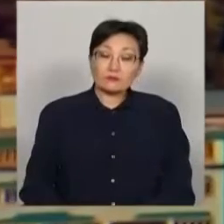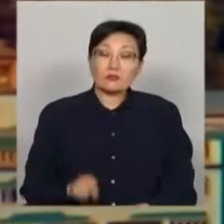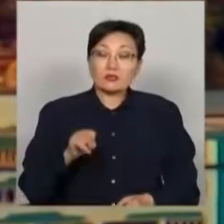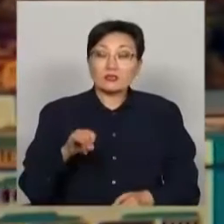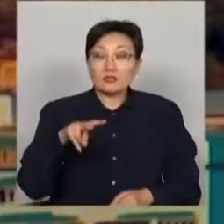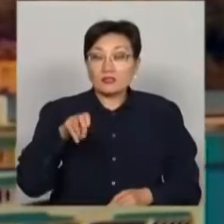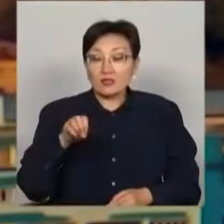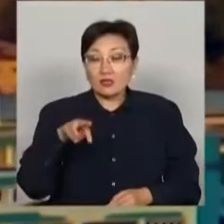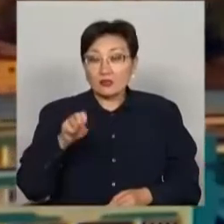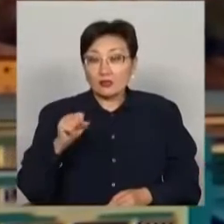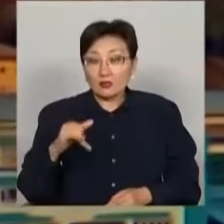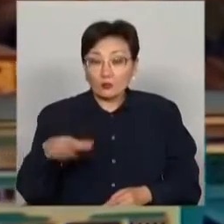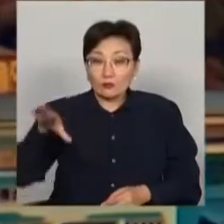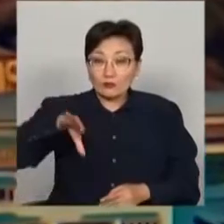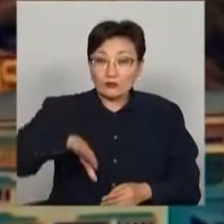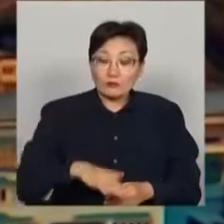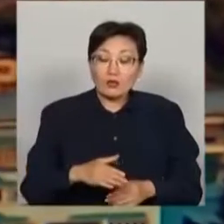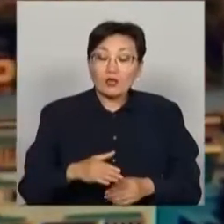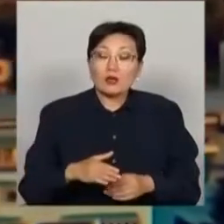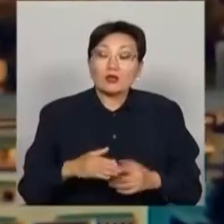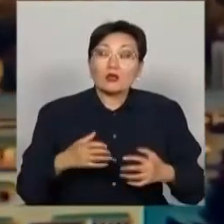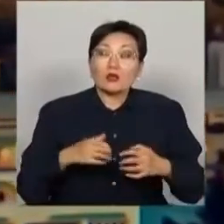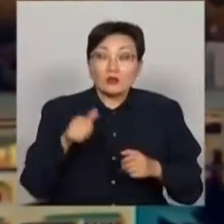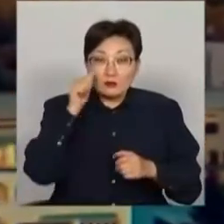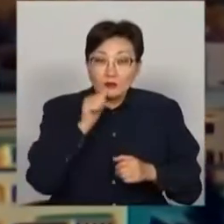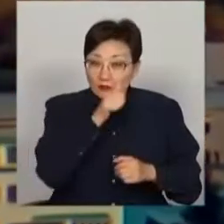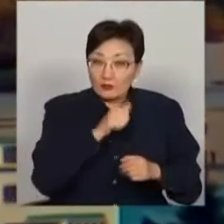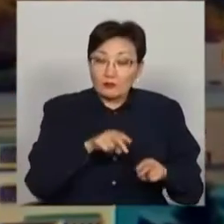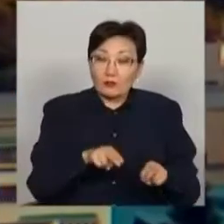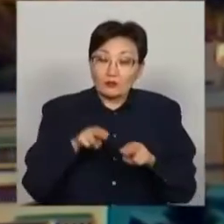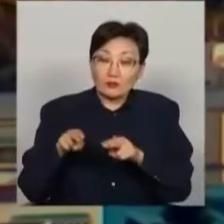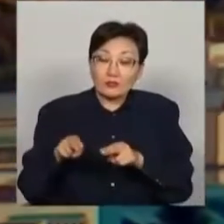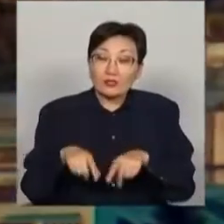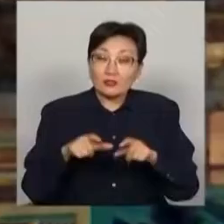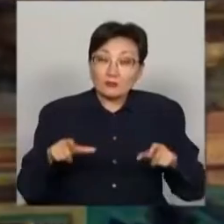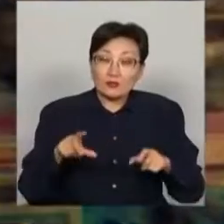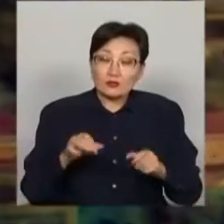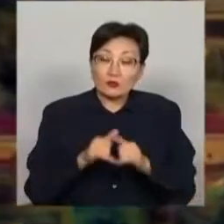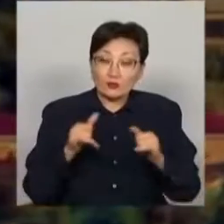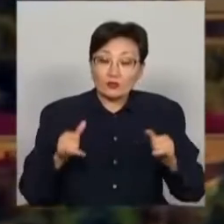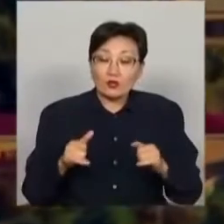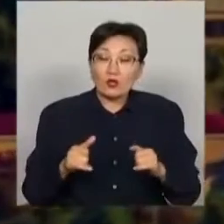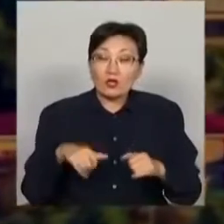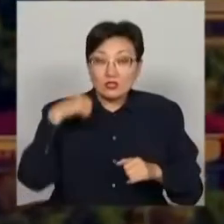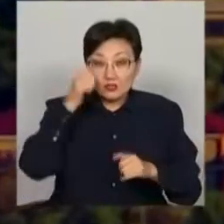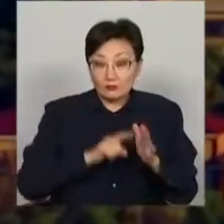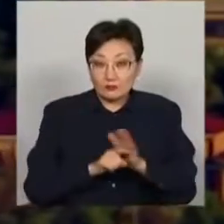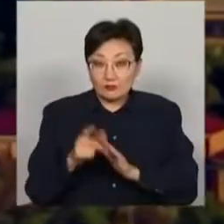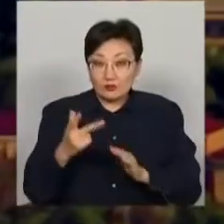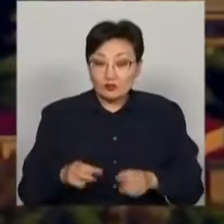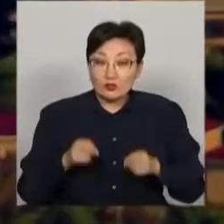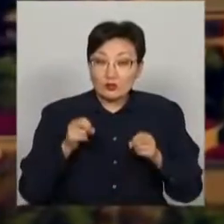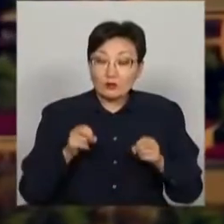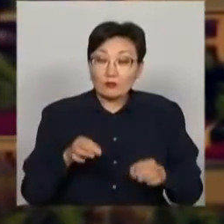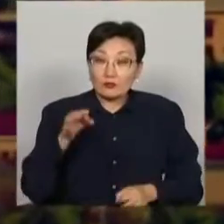Іле-Алатау ұлттық паркінде заңсыз аң аулайтындар азаймай тұр. Мемлекет қорғауындағы аумақта жыл басынан бері 3 қылмыстық іс қозғалыпты. Бұл өткен